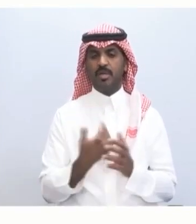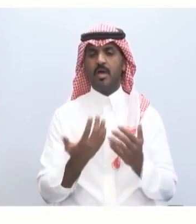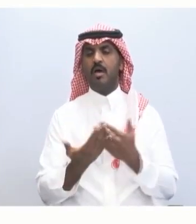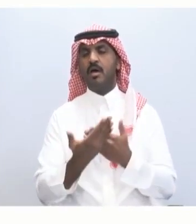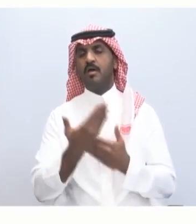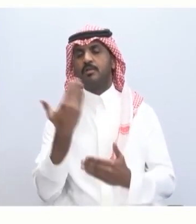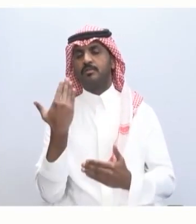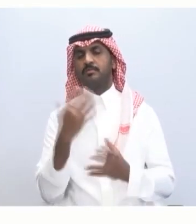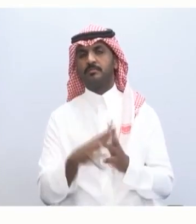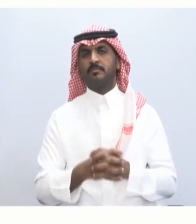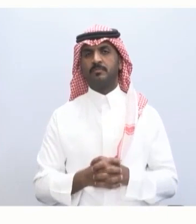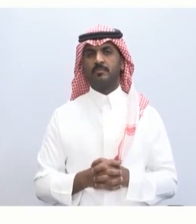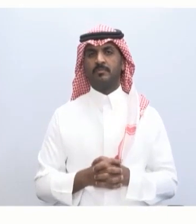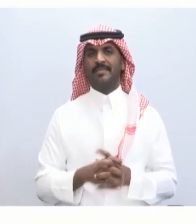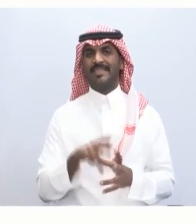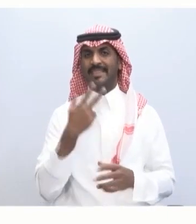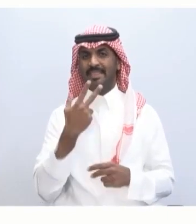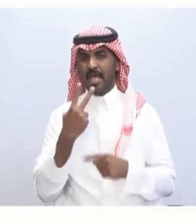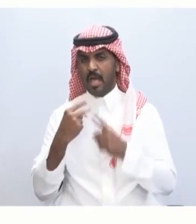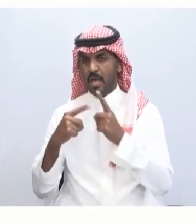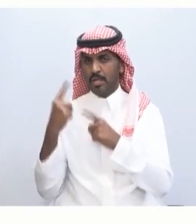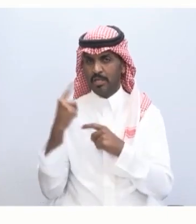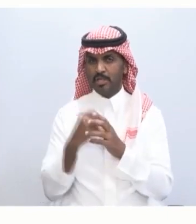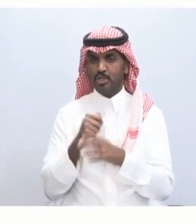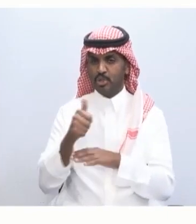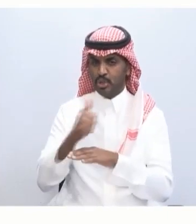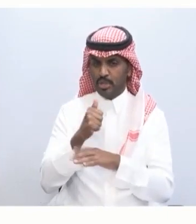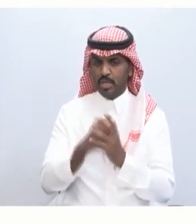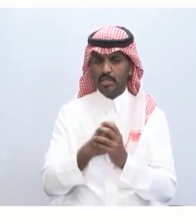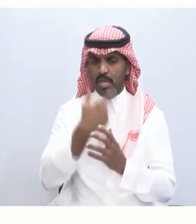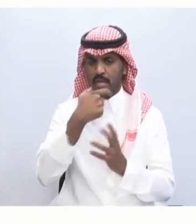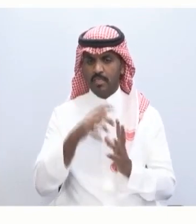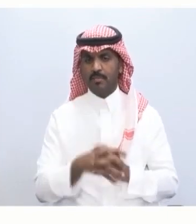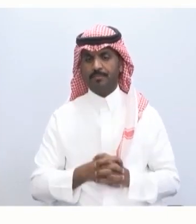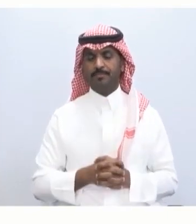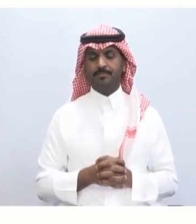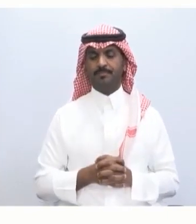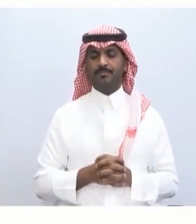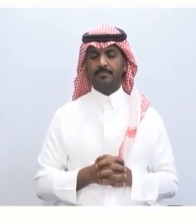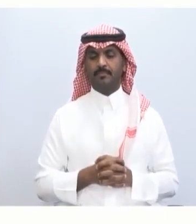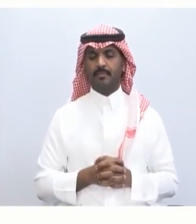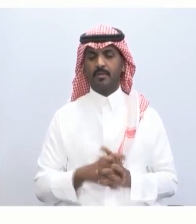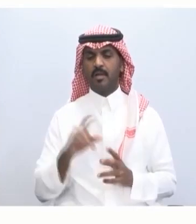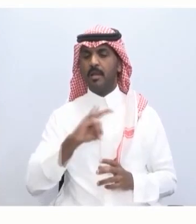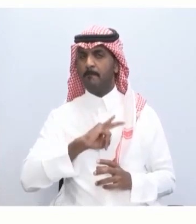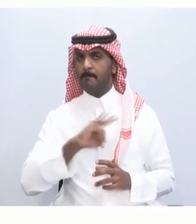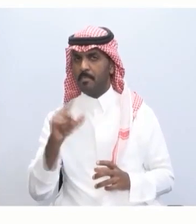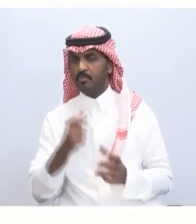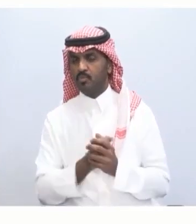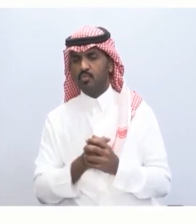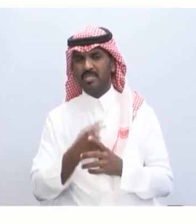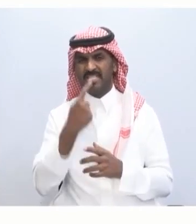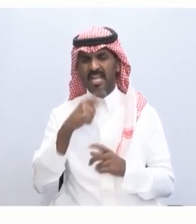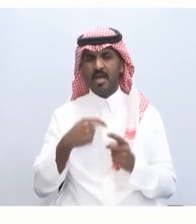هي او كان هو تاريخ استرداد الرياض لم يمض ض عام على